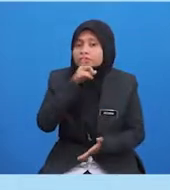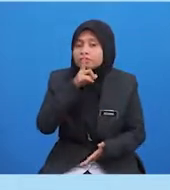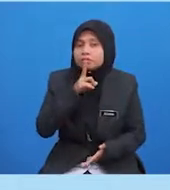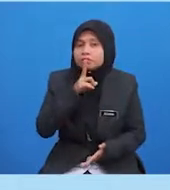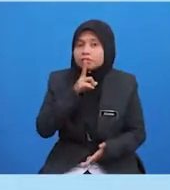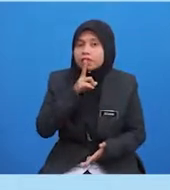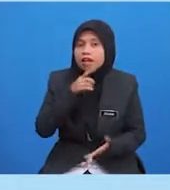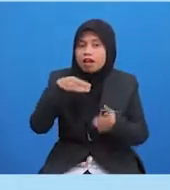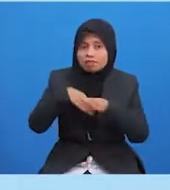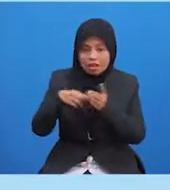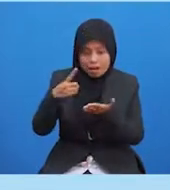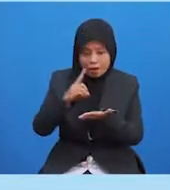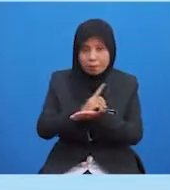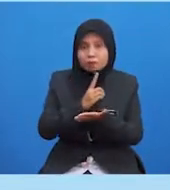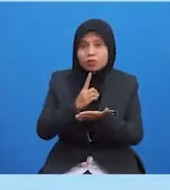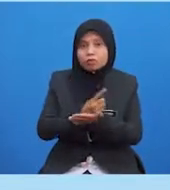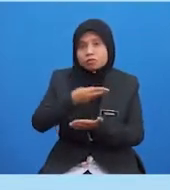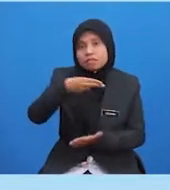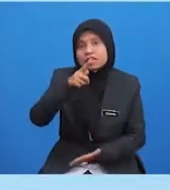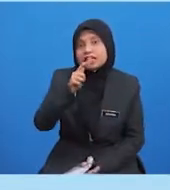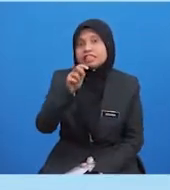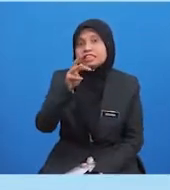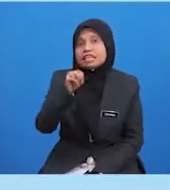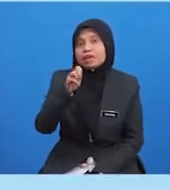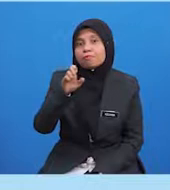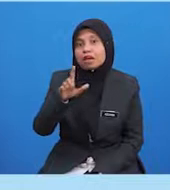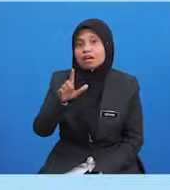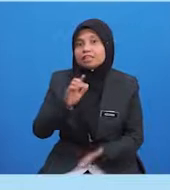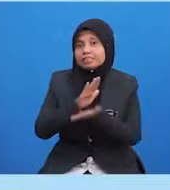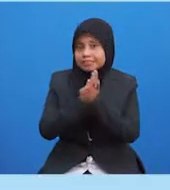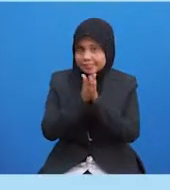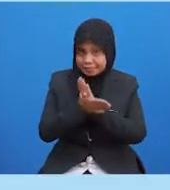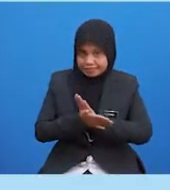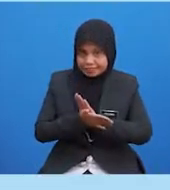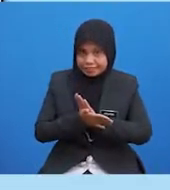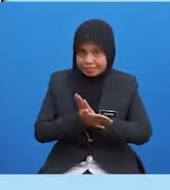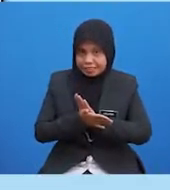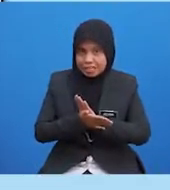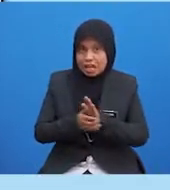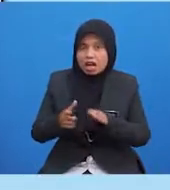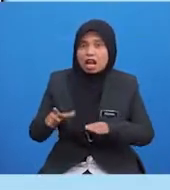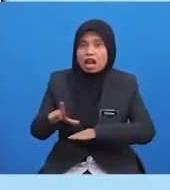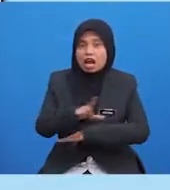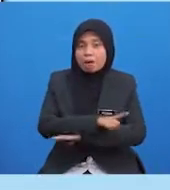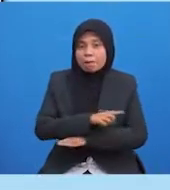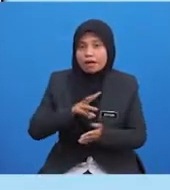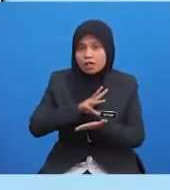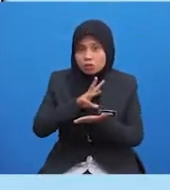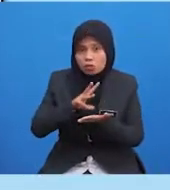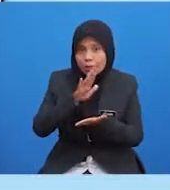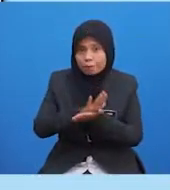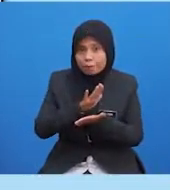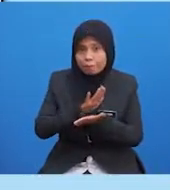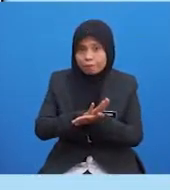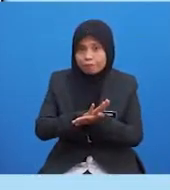dalam dokumen HTML. Maka teks laman web sekolah dipaparkan